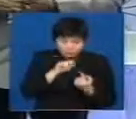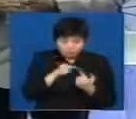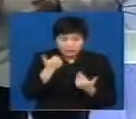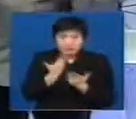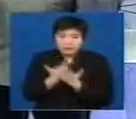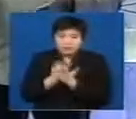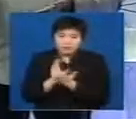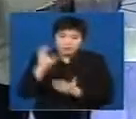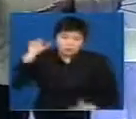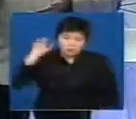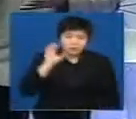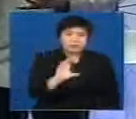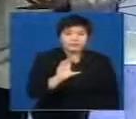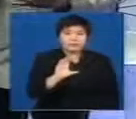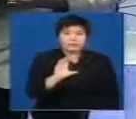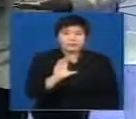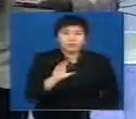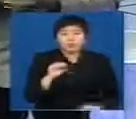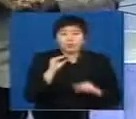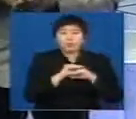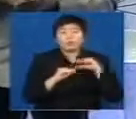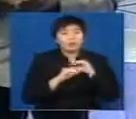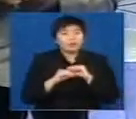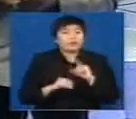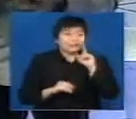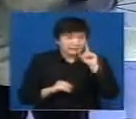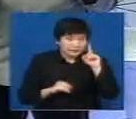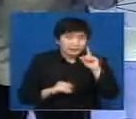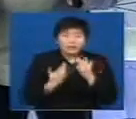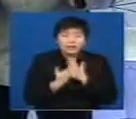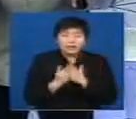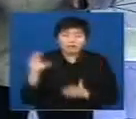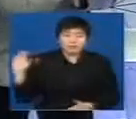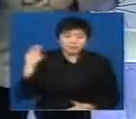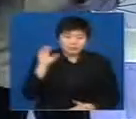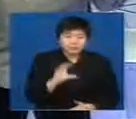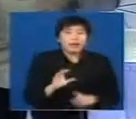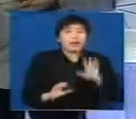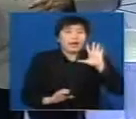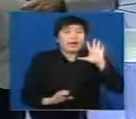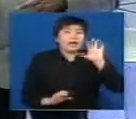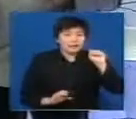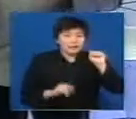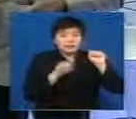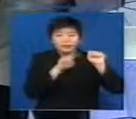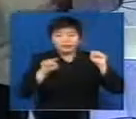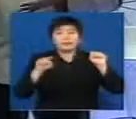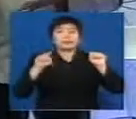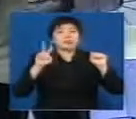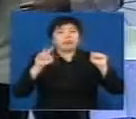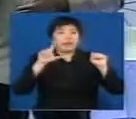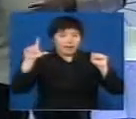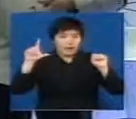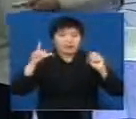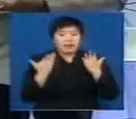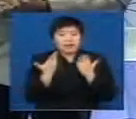งินทุนโครงการ500,000ถึง2ล้านบาทนะครับเราจะมีคณะกรรมการนะครับในการที่จะดูแล้วถ้าเหมาะสมก็ให้ไป